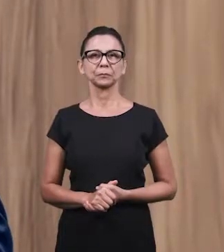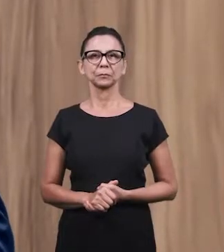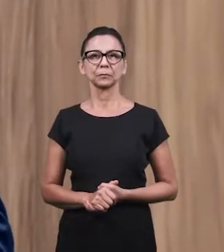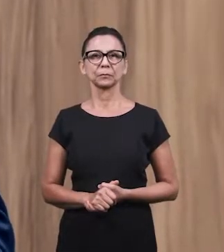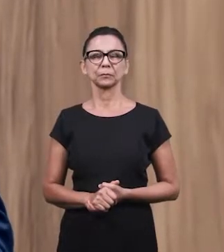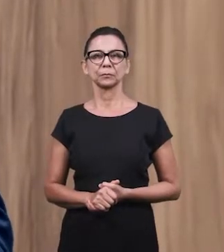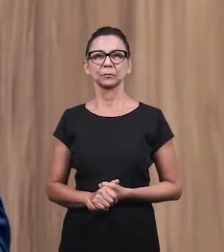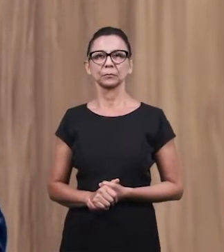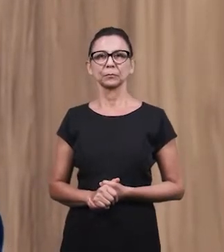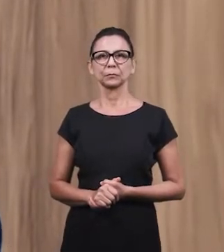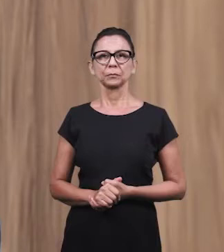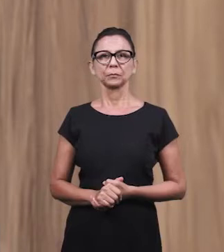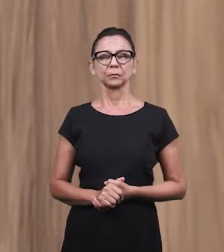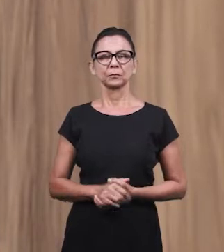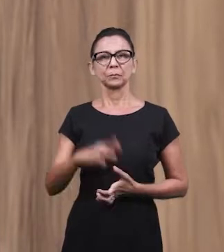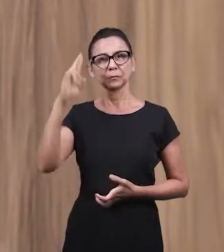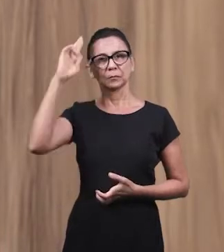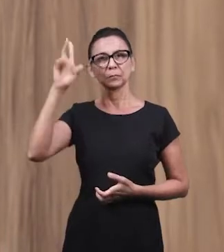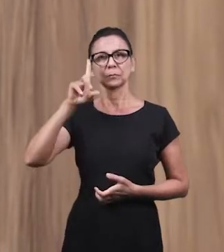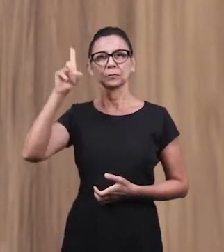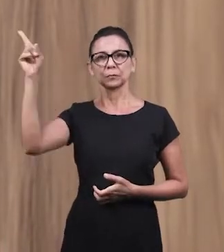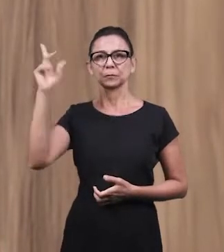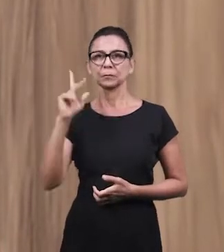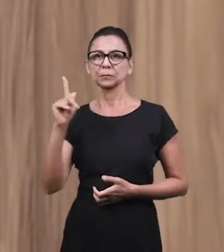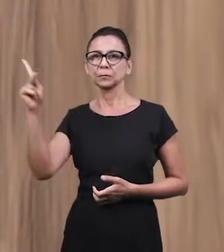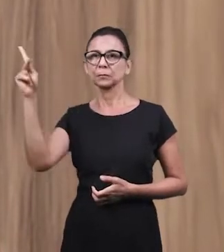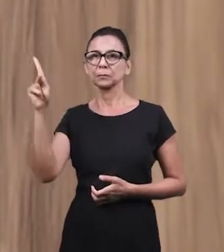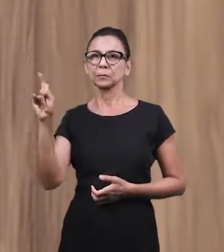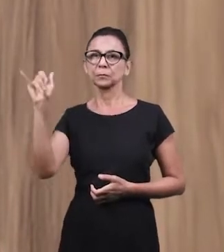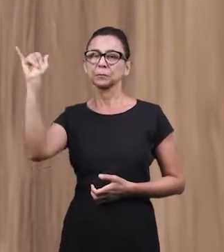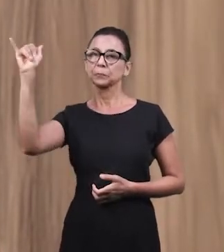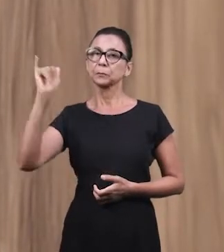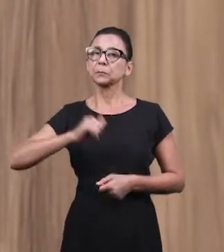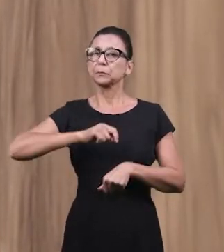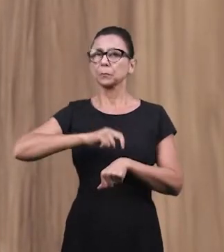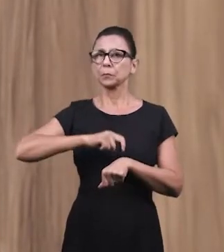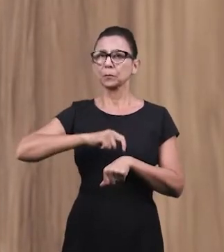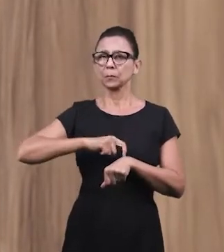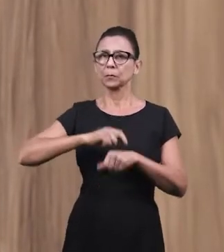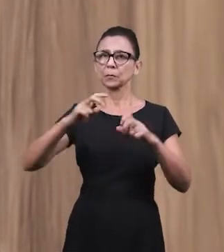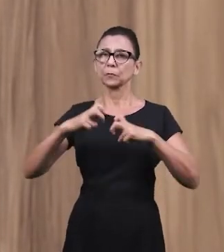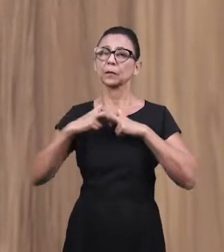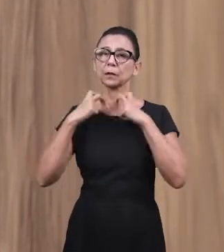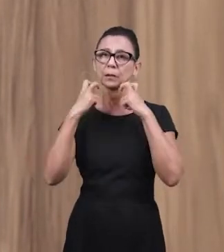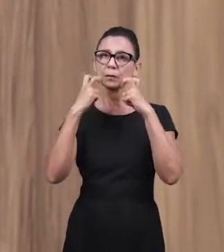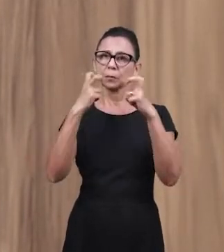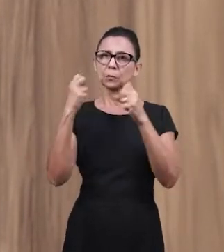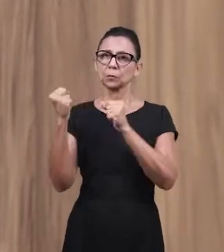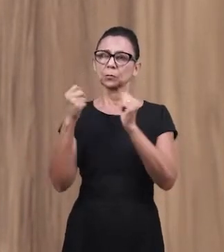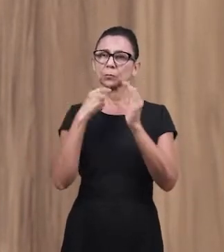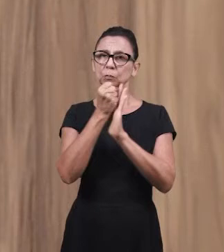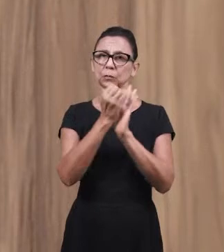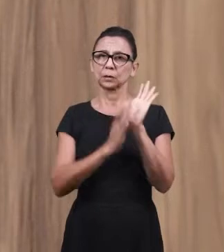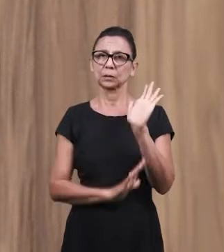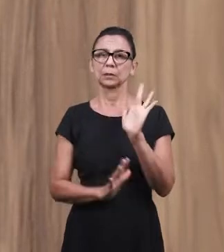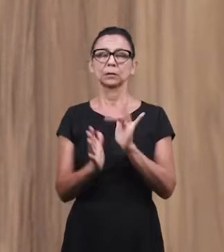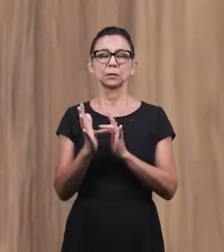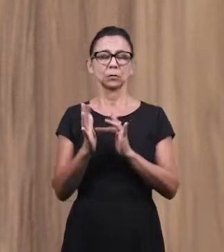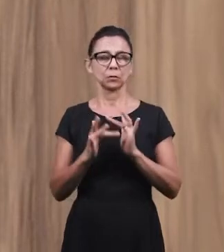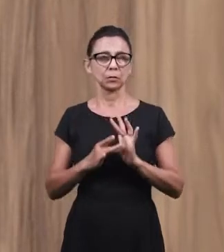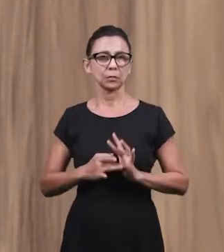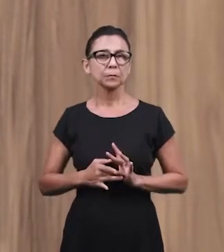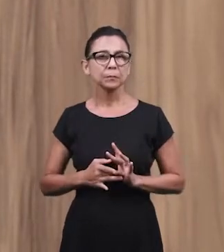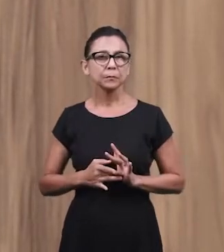pasteurs. Notre Dieu et Père éternel, en ce moment nous prions par le pouvoir du sang de